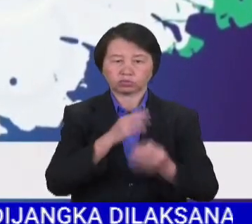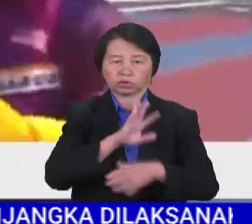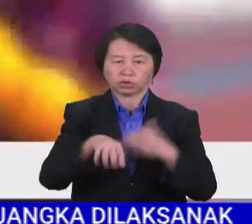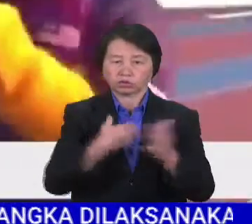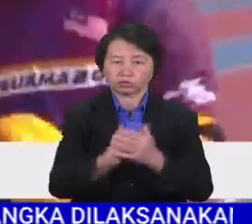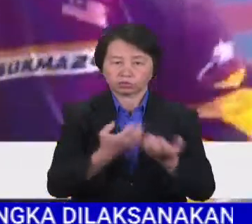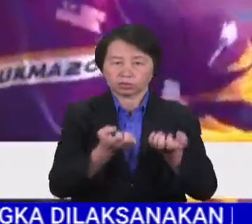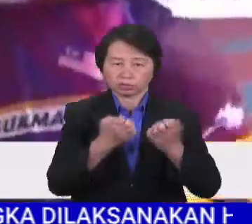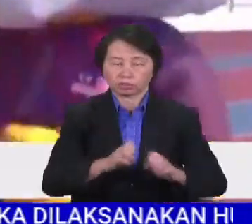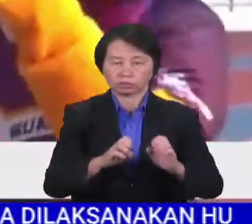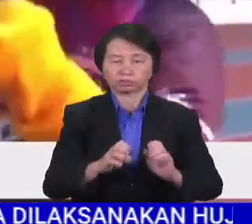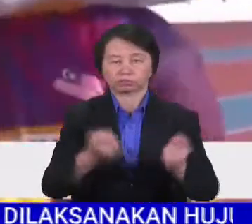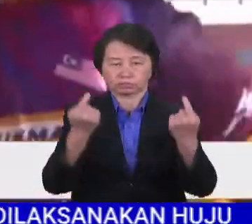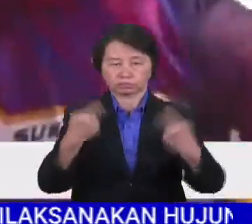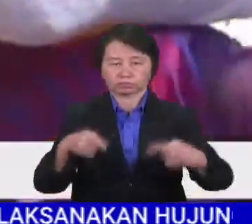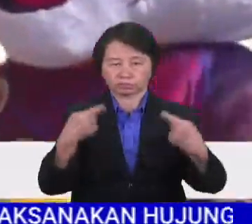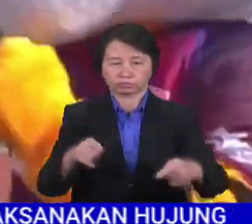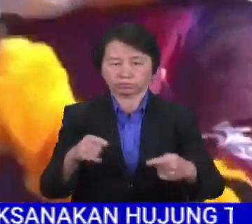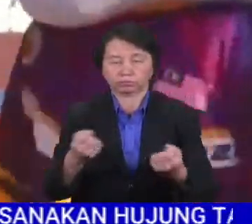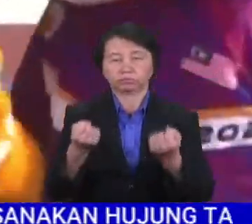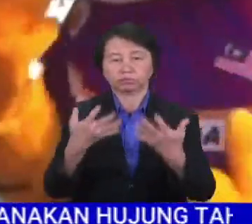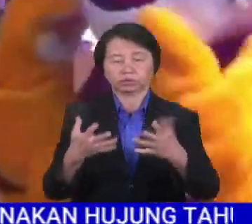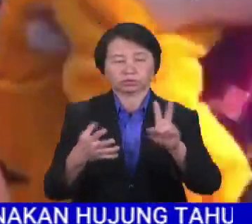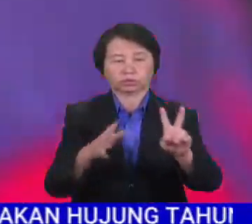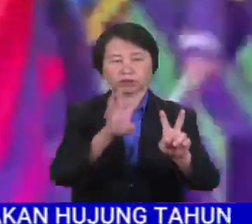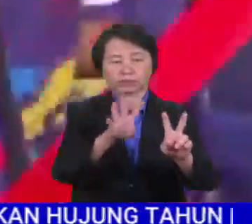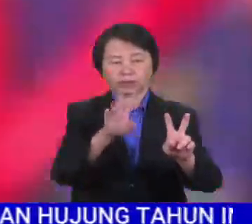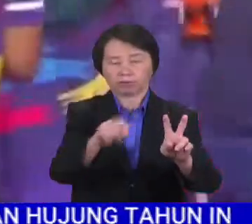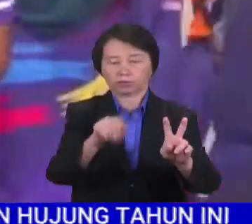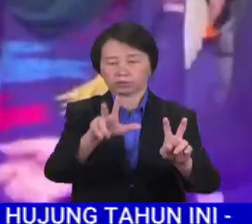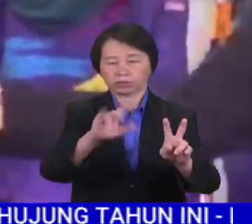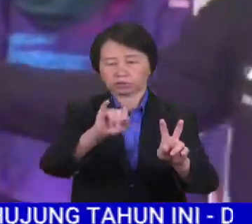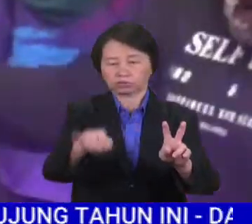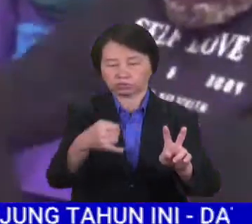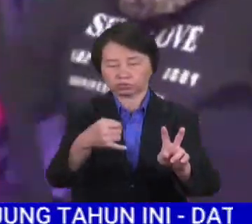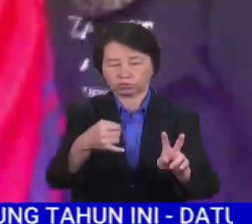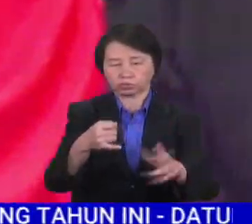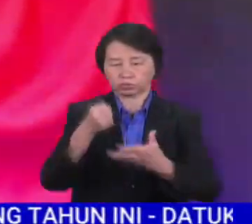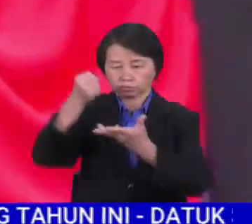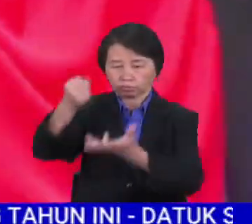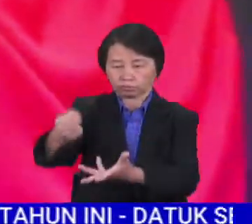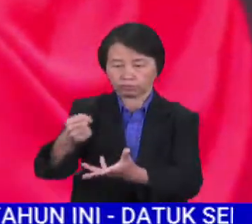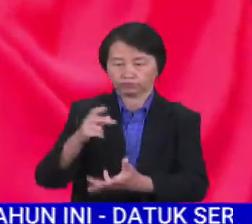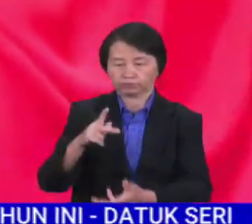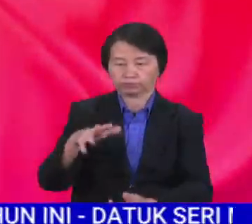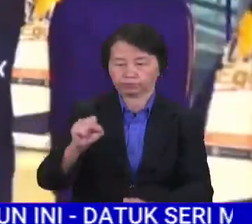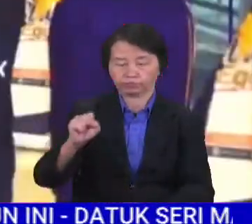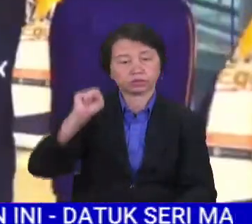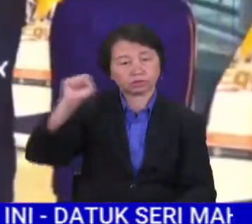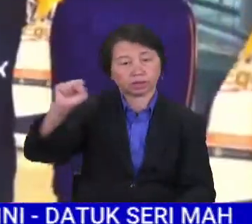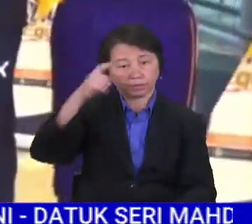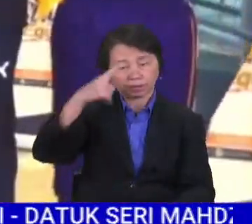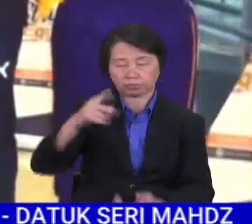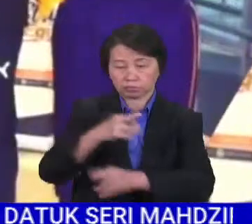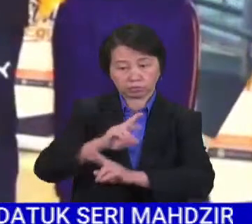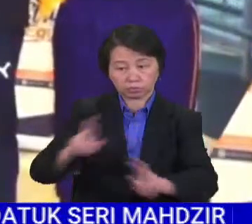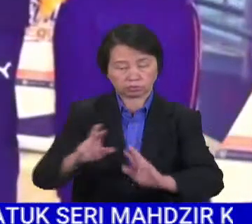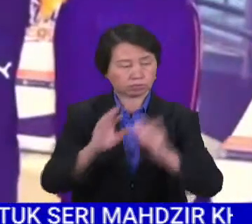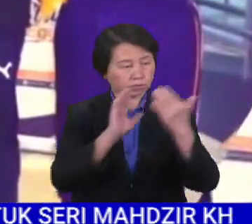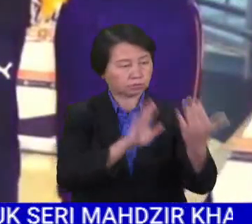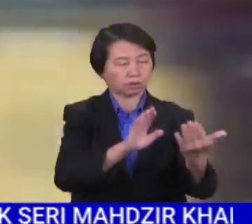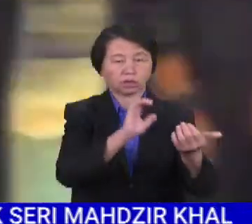keseluruhan acara yang dipertandingkan sebanyak 2014 3321011 bagi persiapan